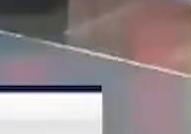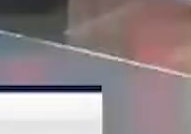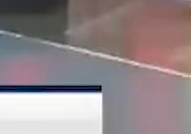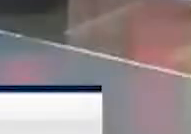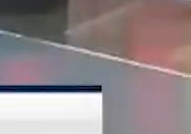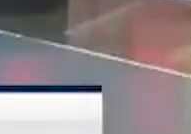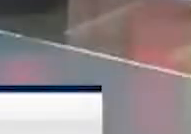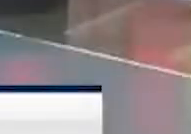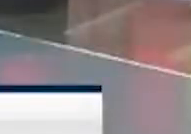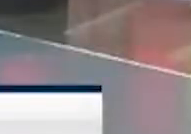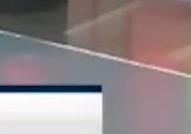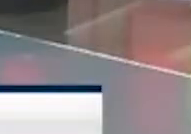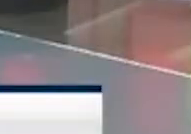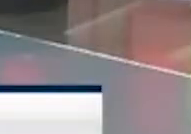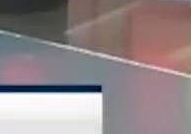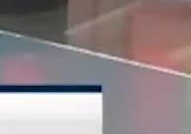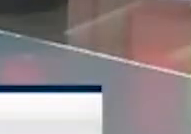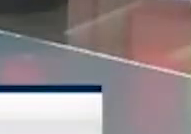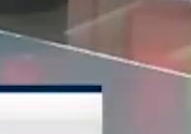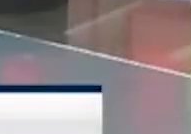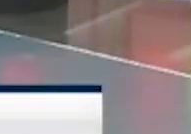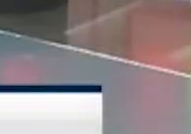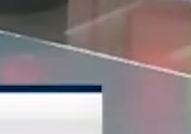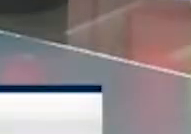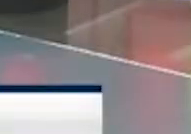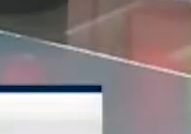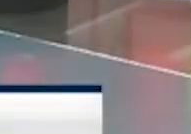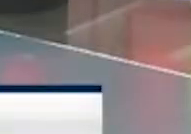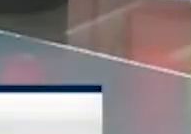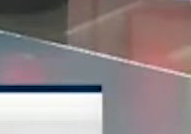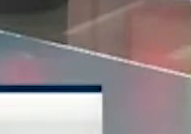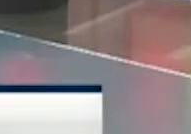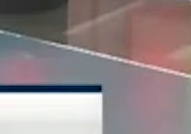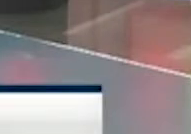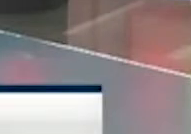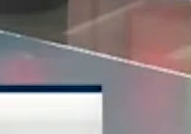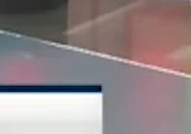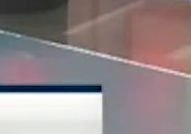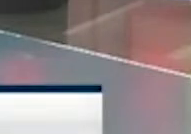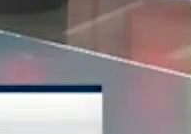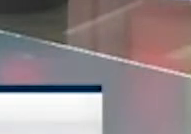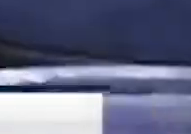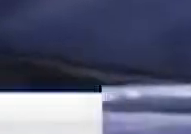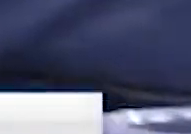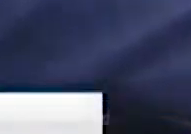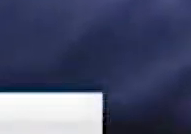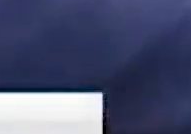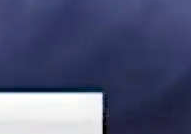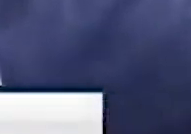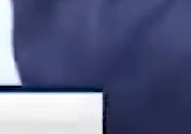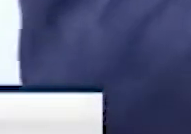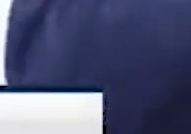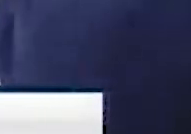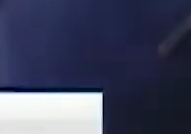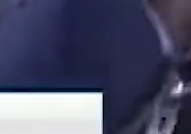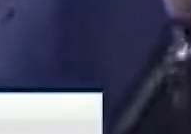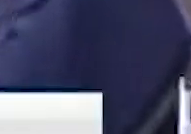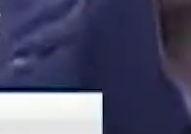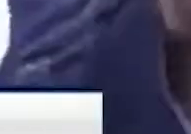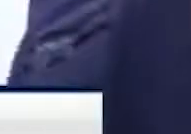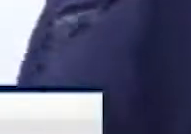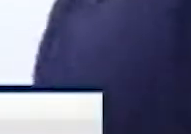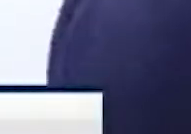mantis? Okay. So, pwede natin silang tawagin na natural pesticide. Dahil, for example...